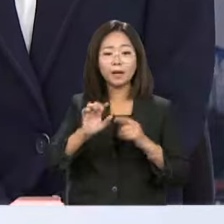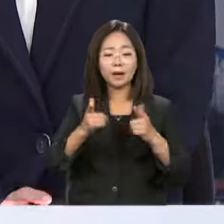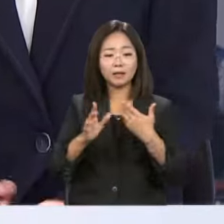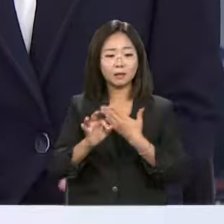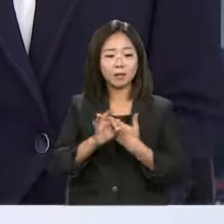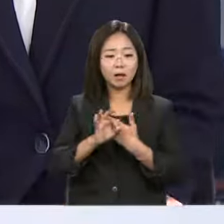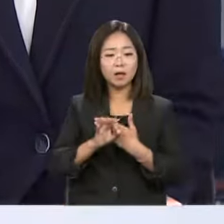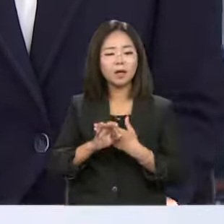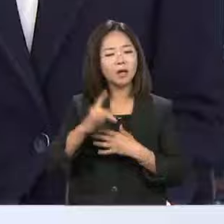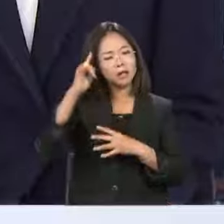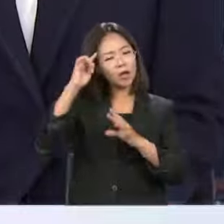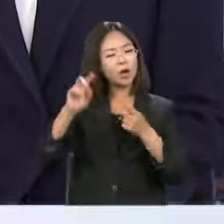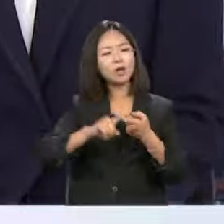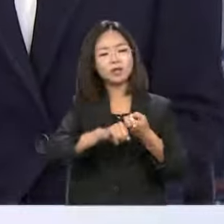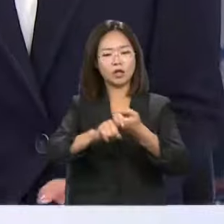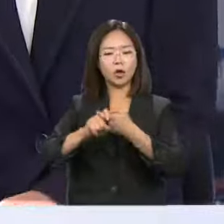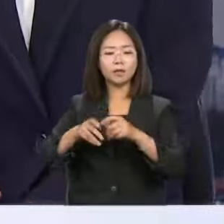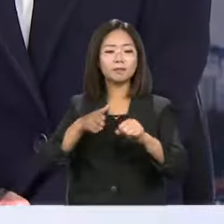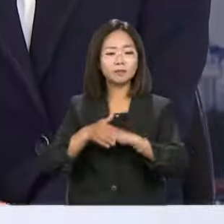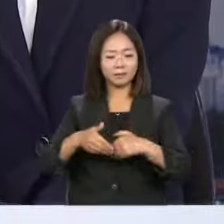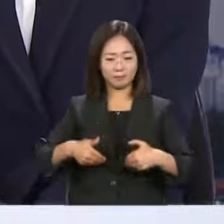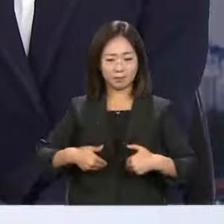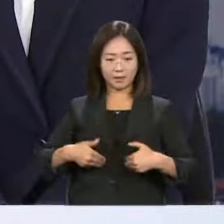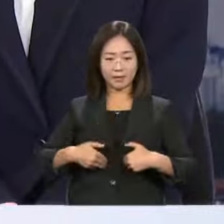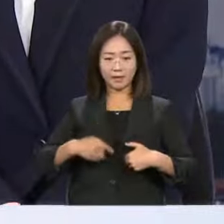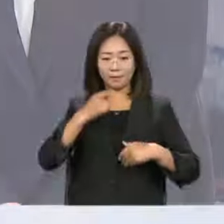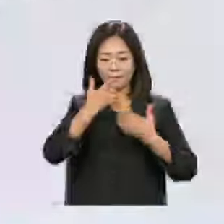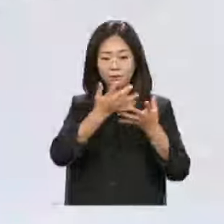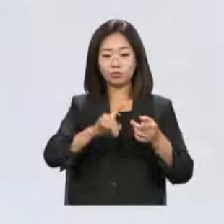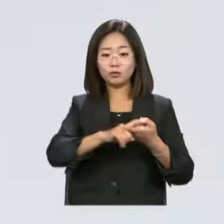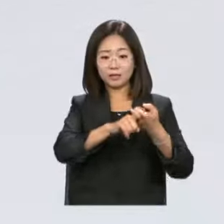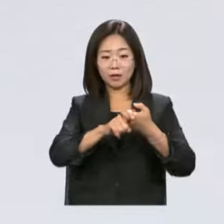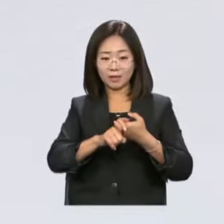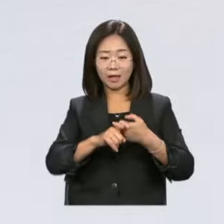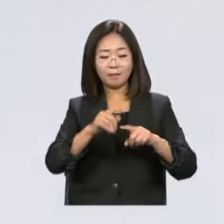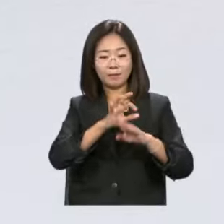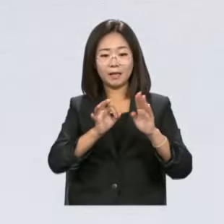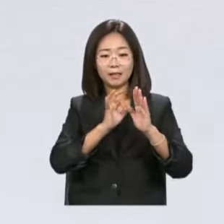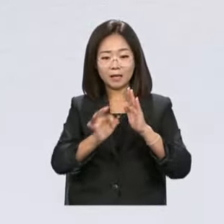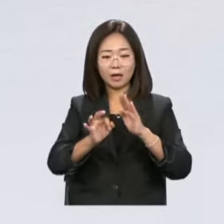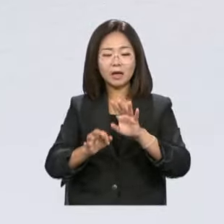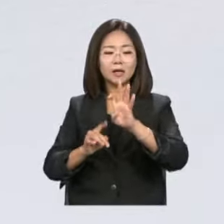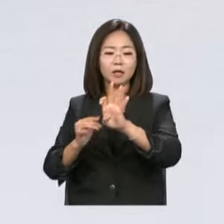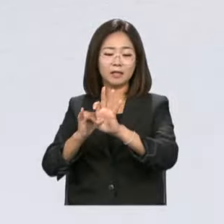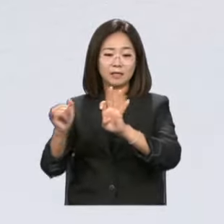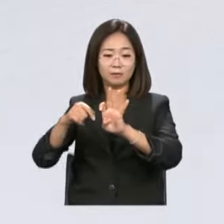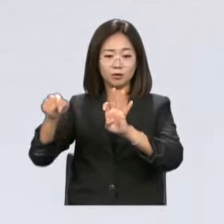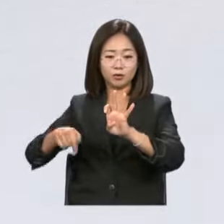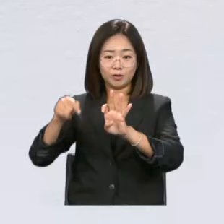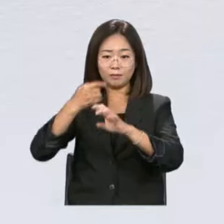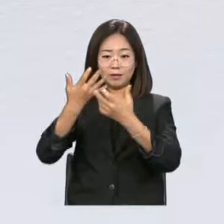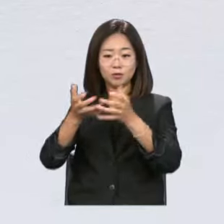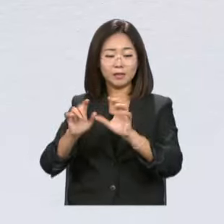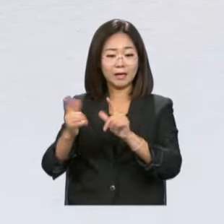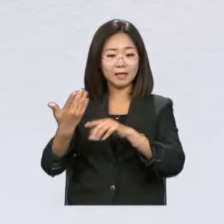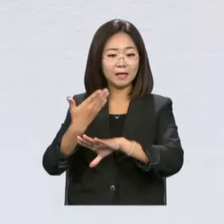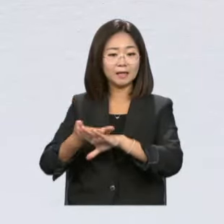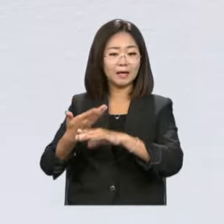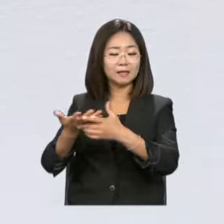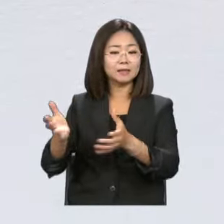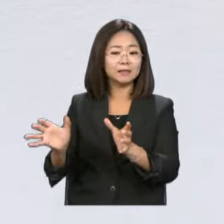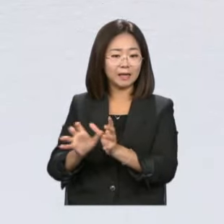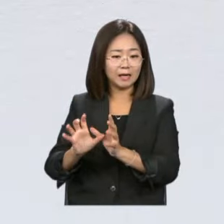않는다면 연합을 구성하는 방안도 있는데요이 더불어민주 연합의 비례대표 당선인 14명 가운데 민주당이 아닌 다른